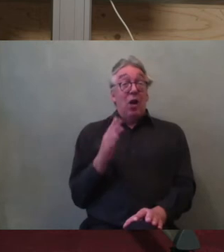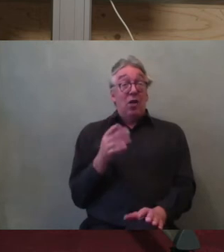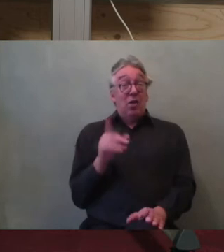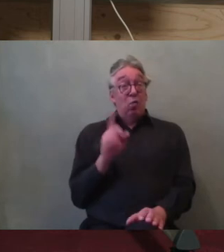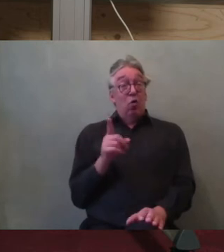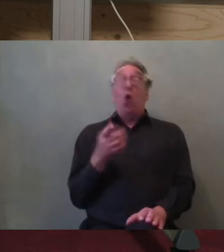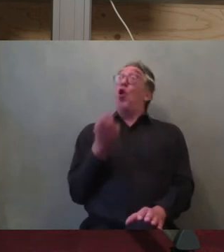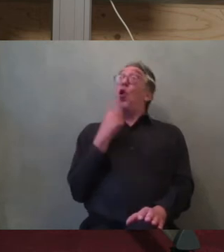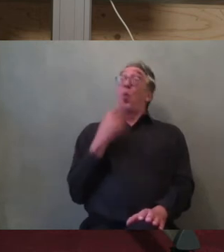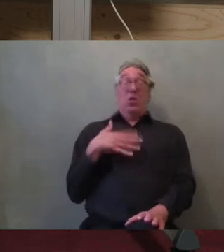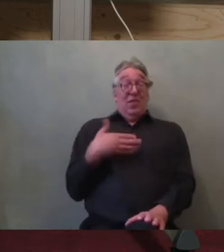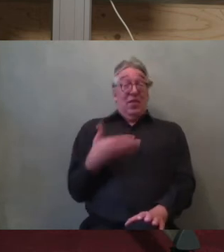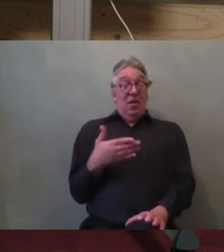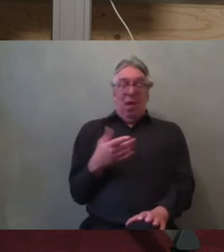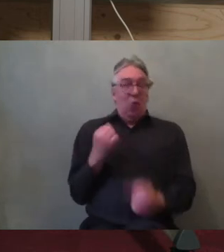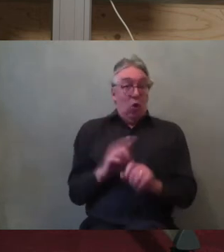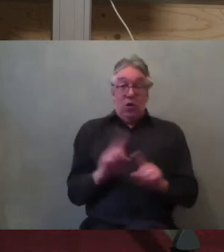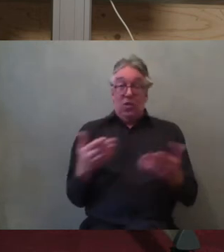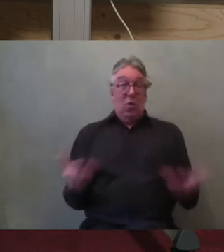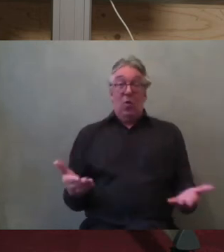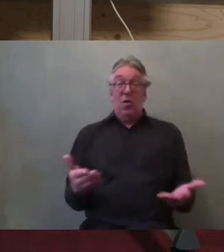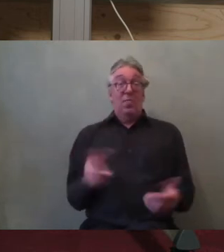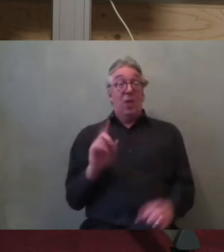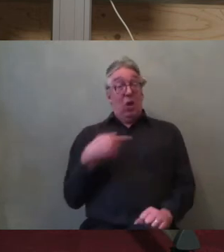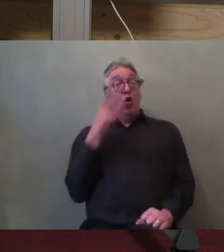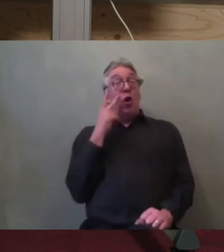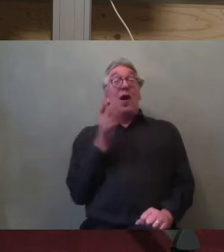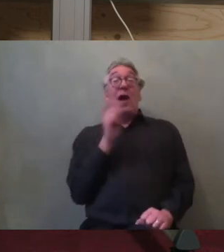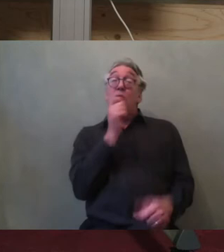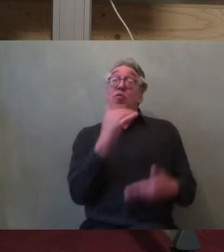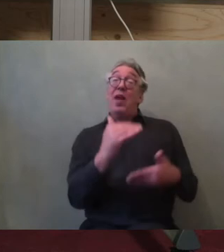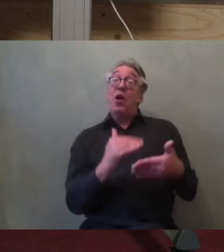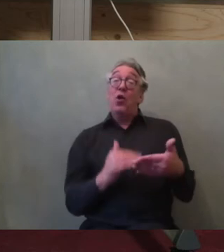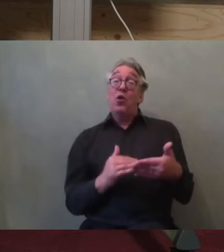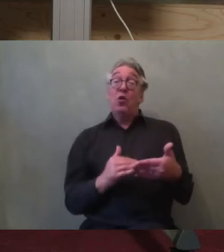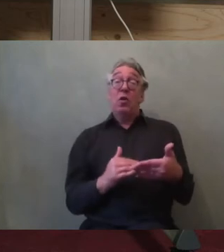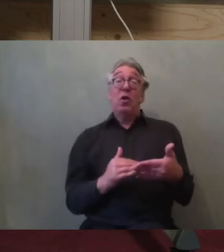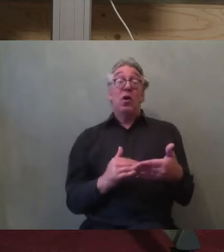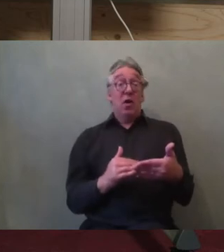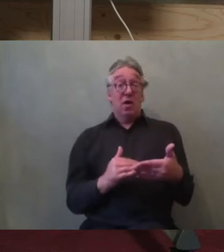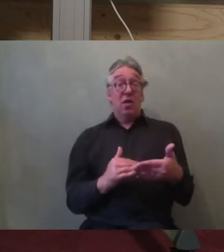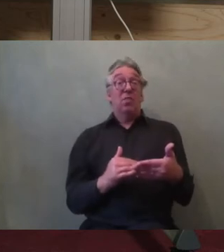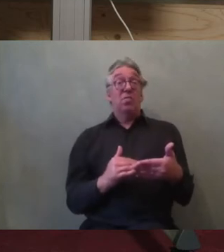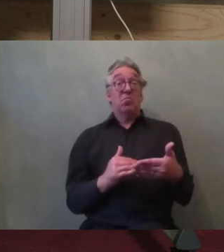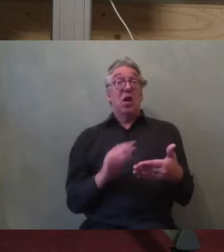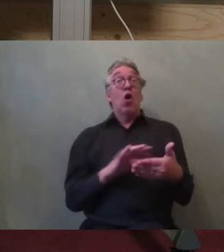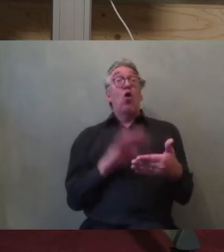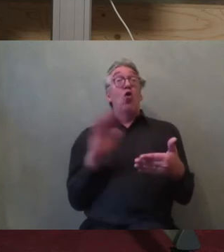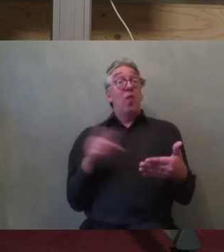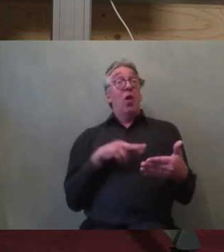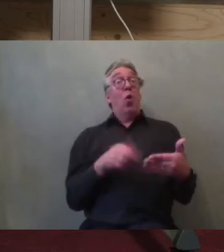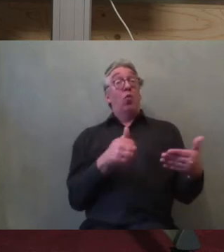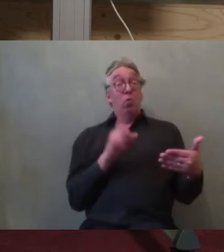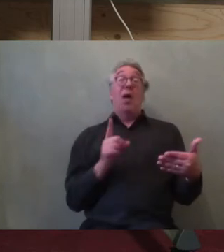niet. Als ik naar de aanbevelingen kijk, dan gaat er heel veel goed, maar is er ook nog heel veel te winnen.